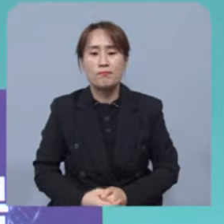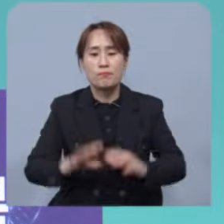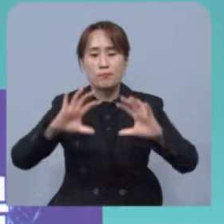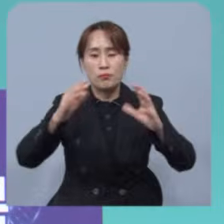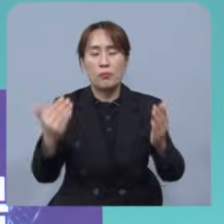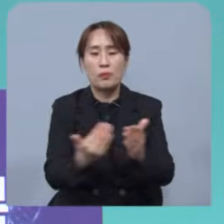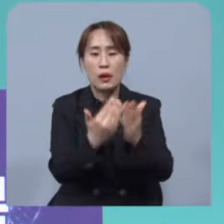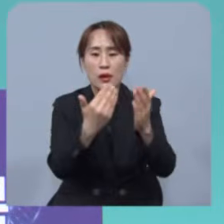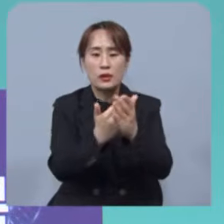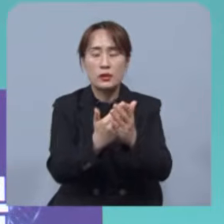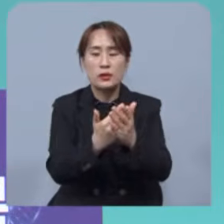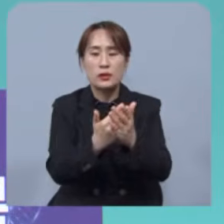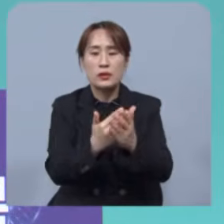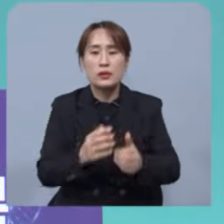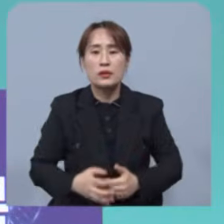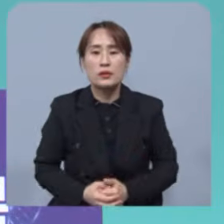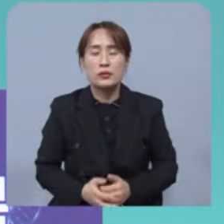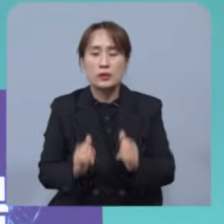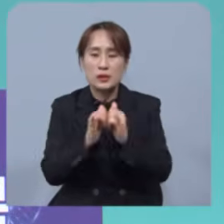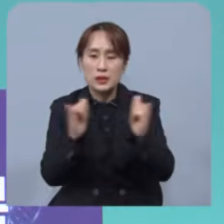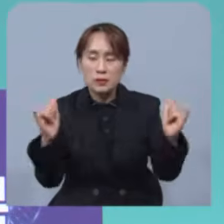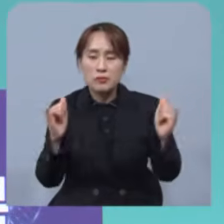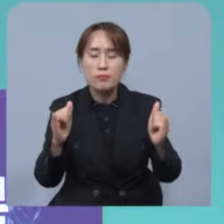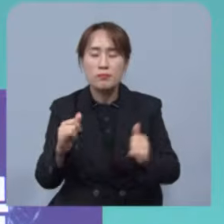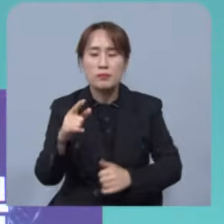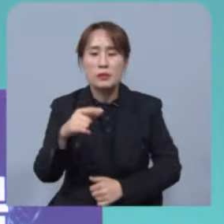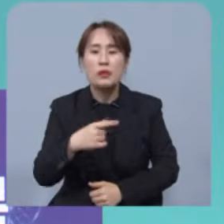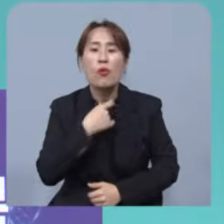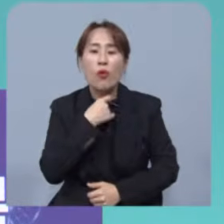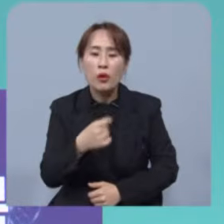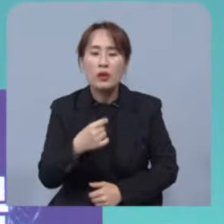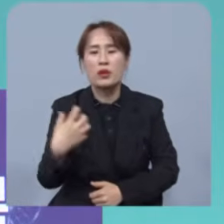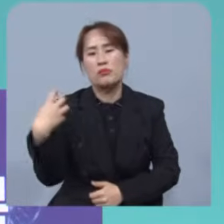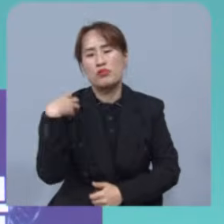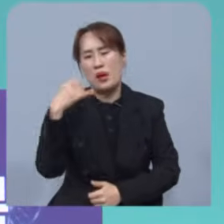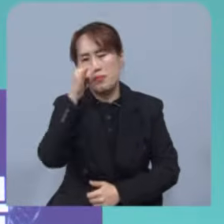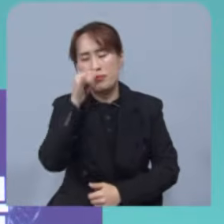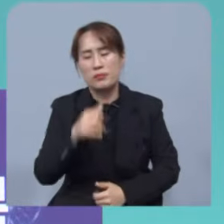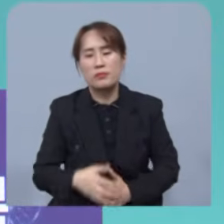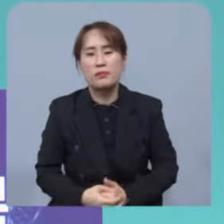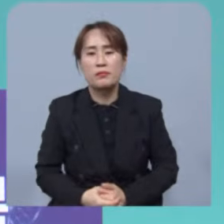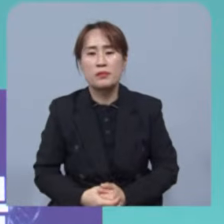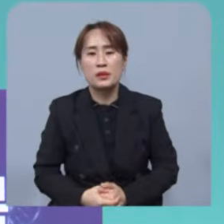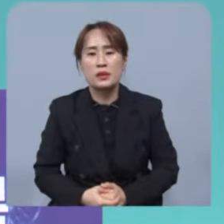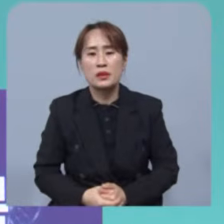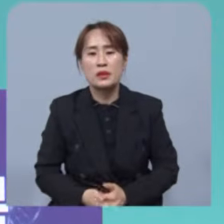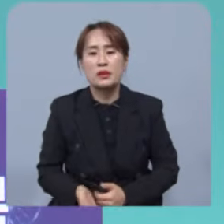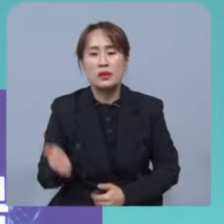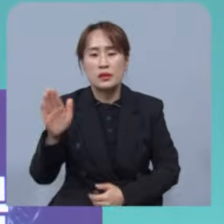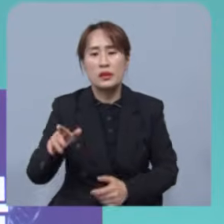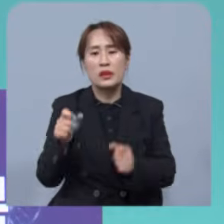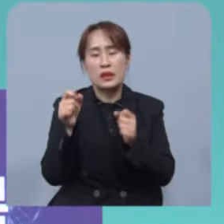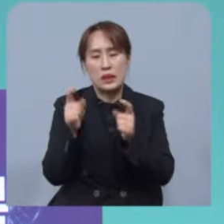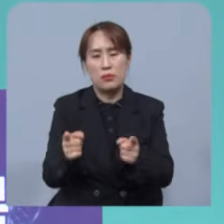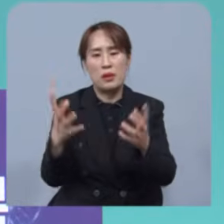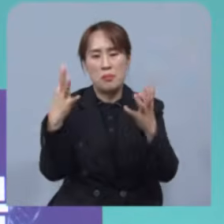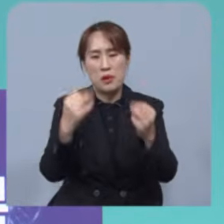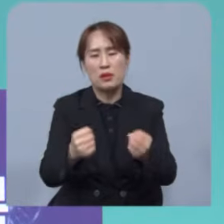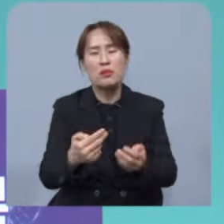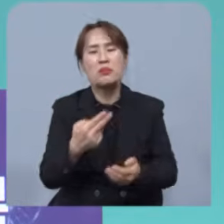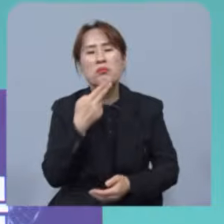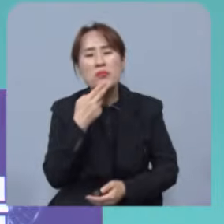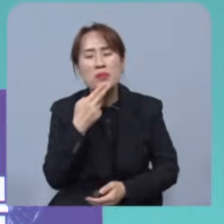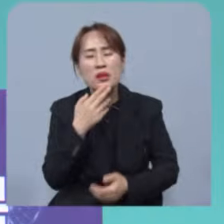발전 또 국민적 소유에 대한 부담은 많이 떠왔는데 기회는 오히려 많이 뺏기고 있어서